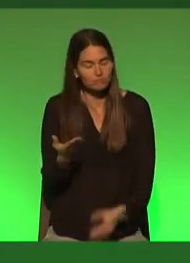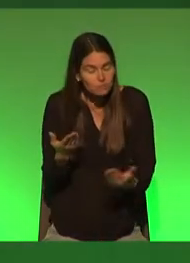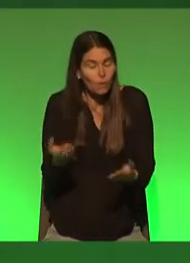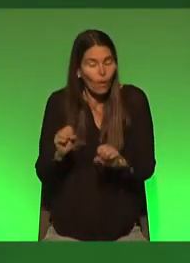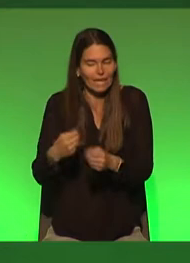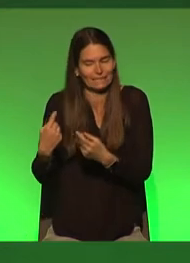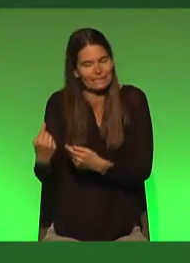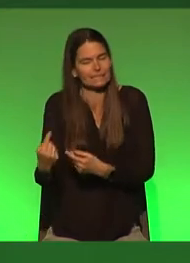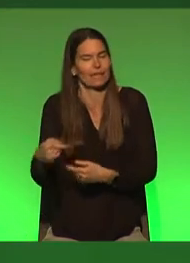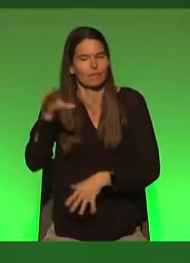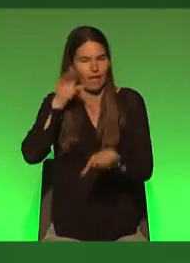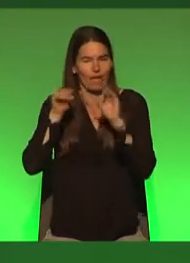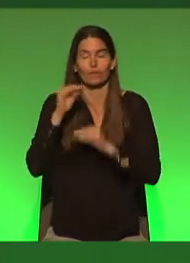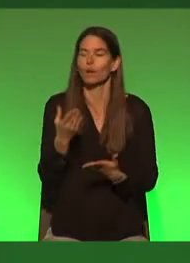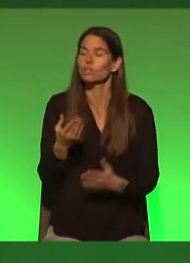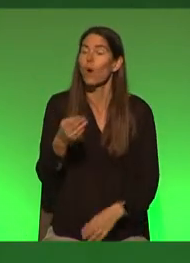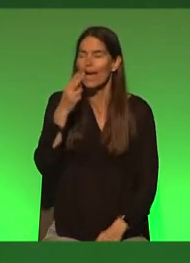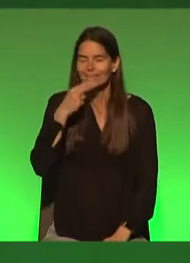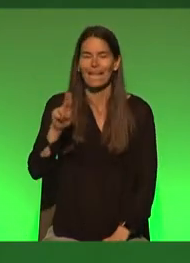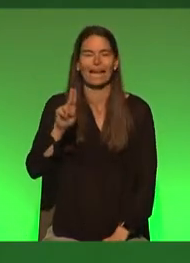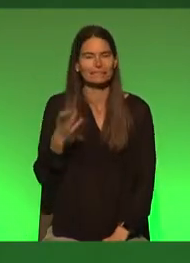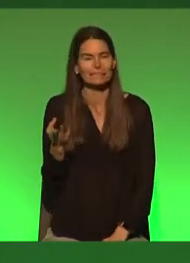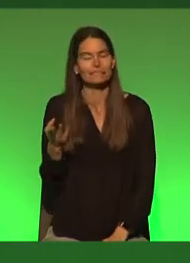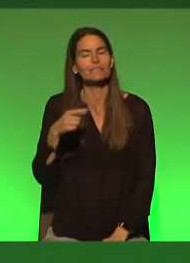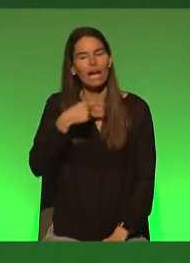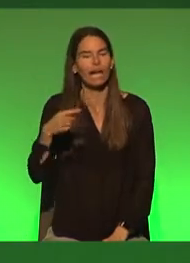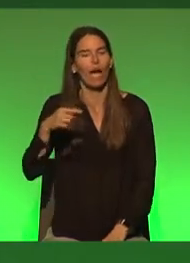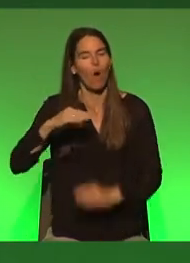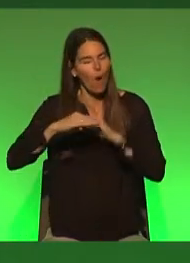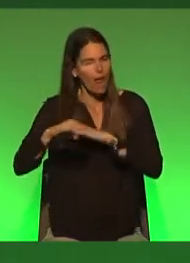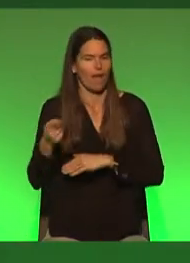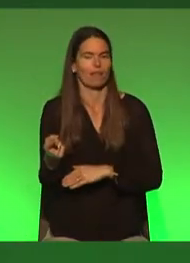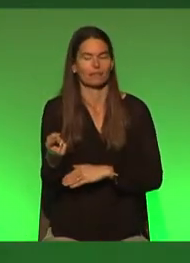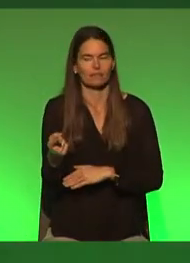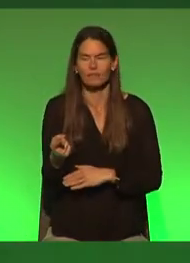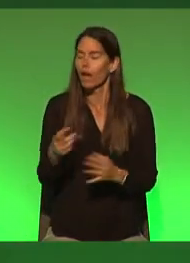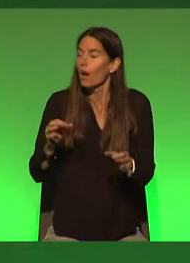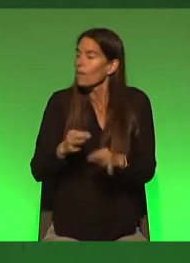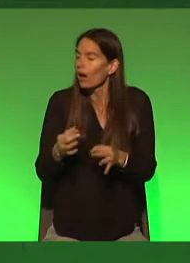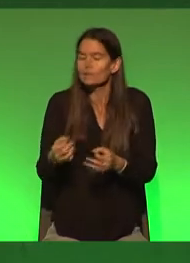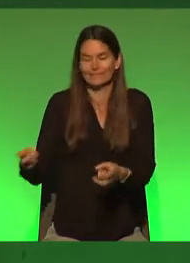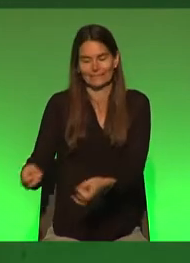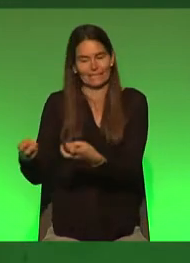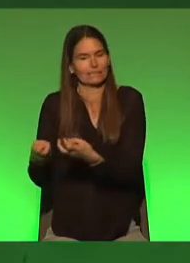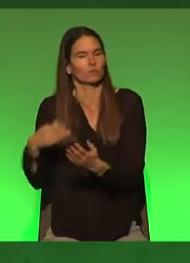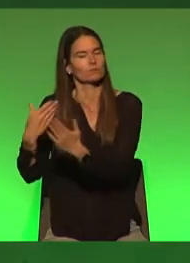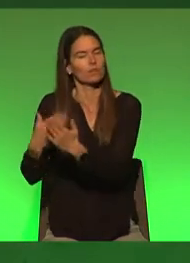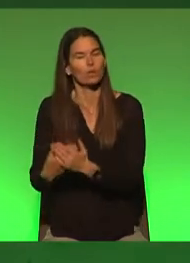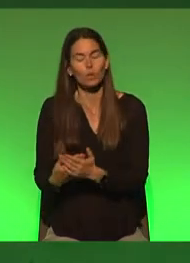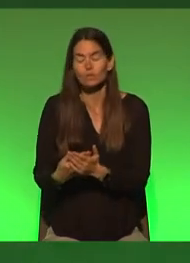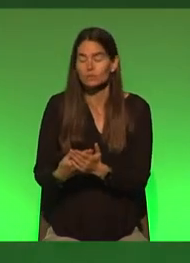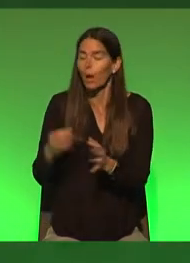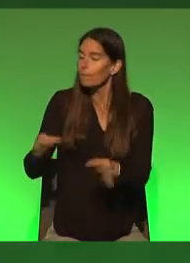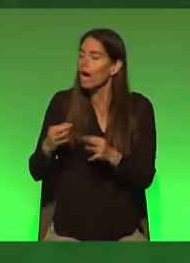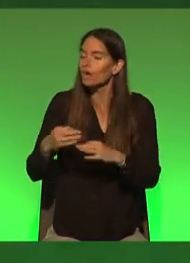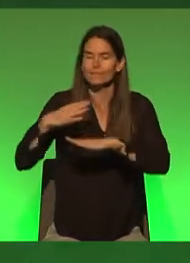Freunde, mit Nazis wie Gauland, denn die brauchen kein Erziehungsangebot, die brauchen auch kein Therapieangebot.